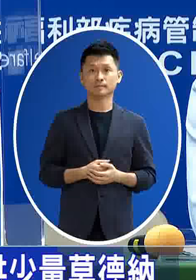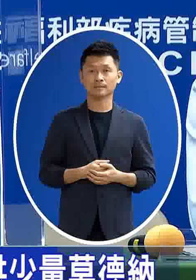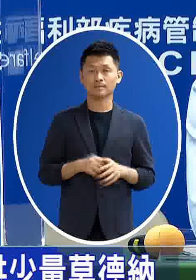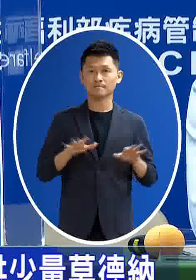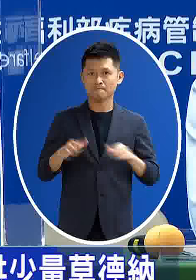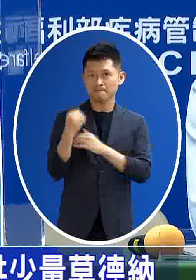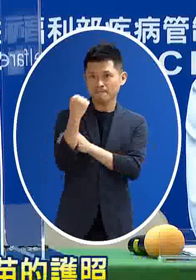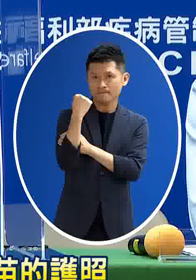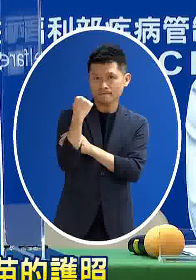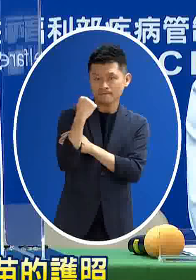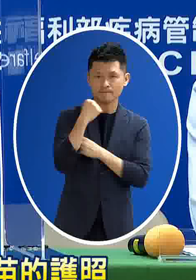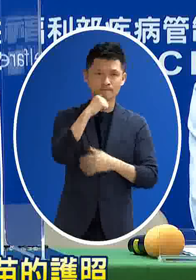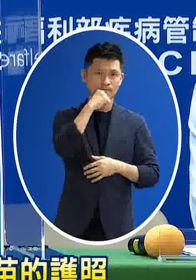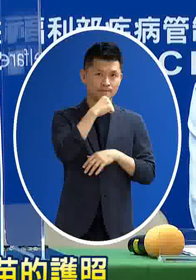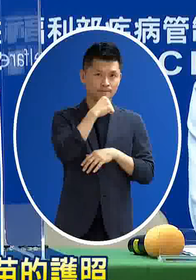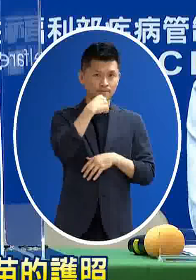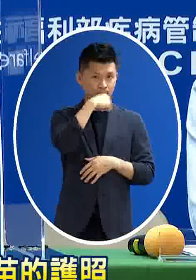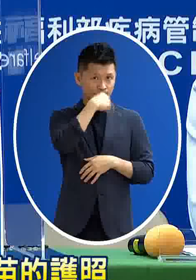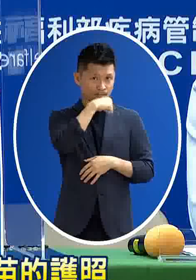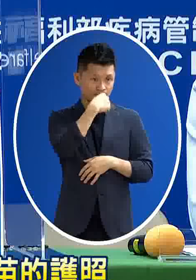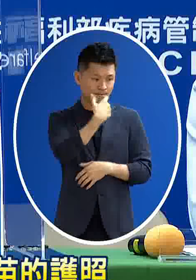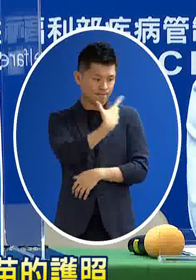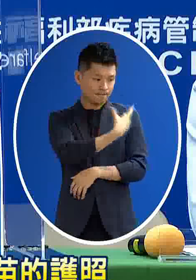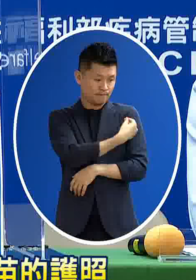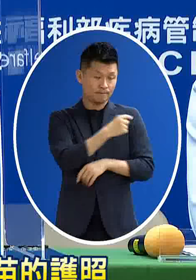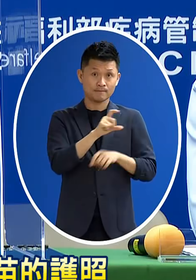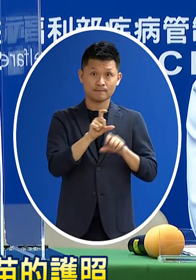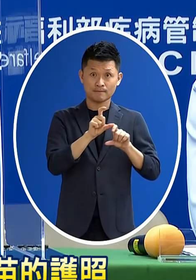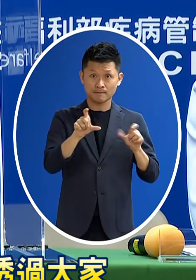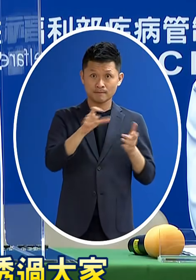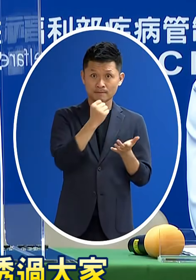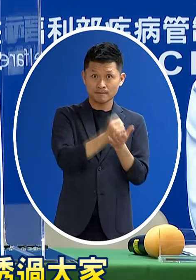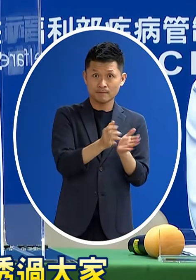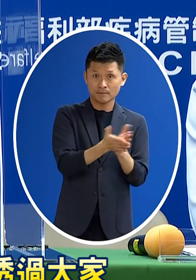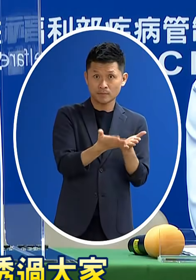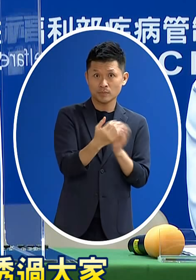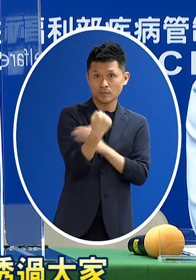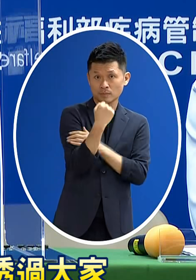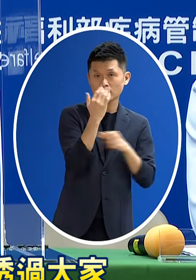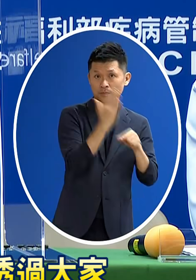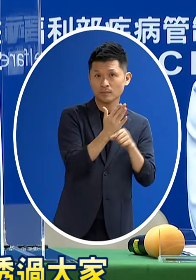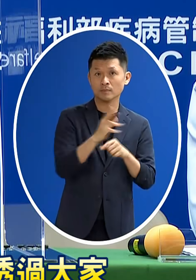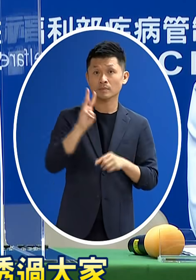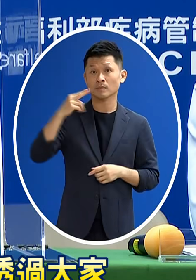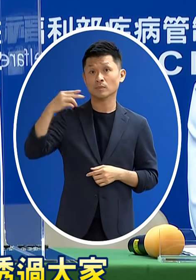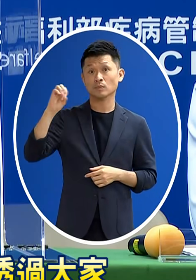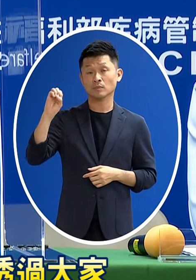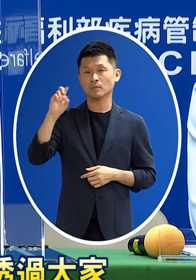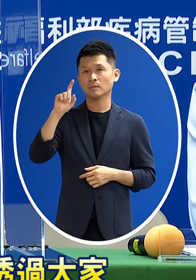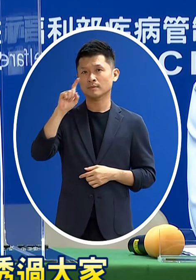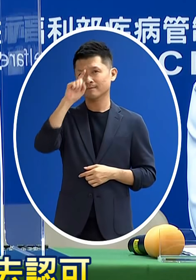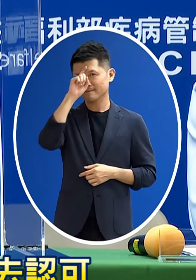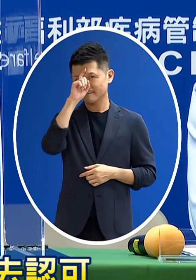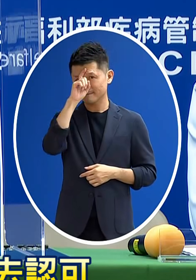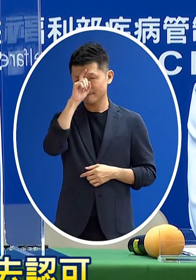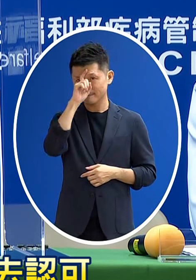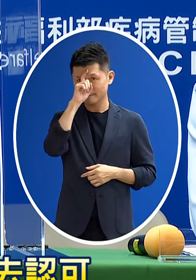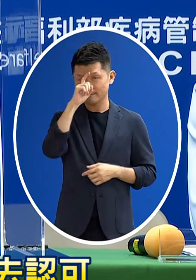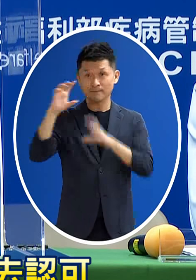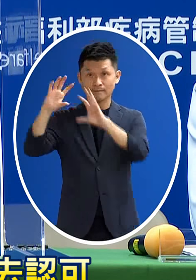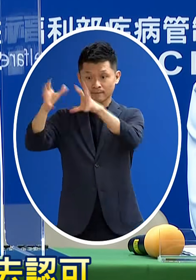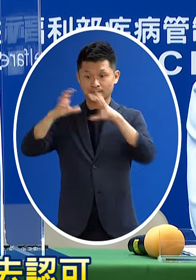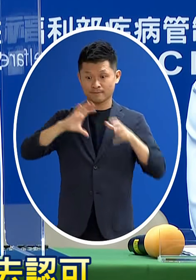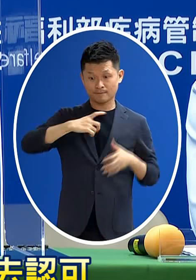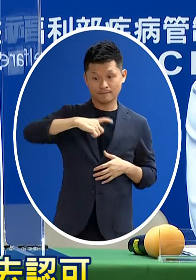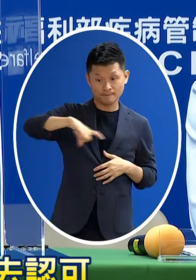极在做我们本国相关的疫苗的护照，那 WHO 现在的建议说，希望透过大家双边的